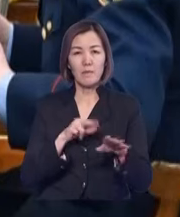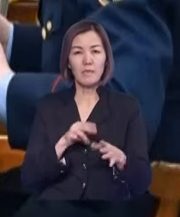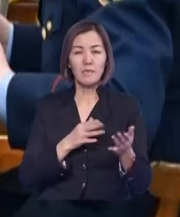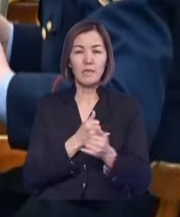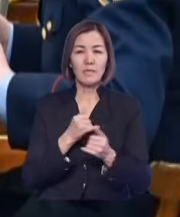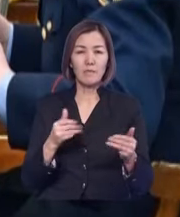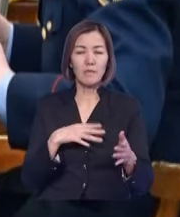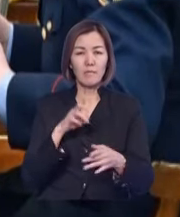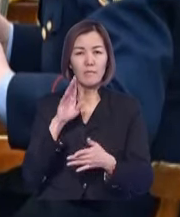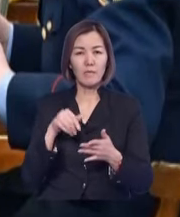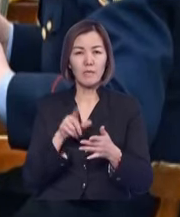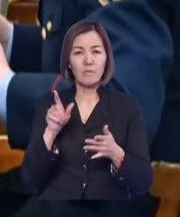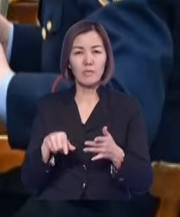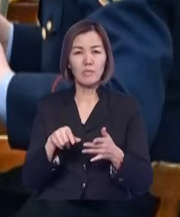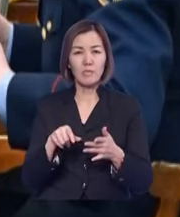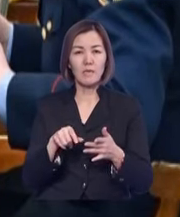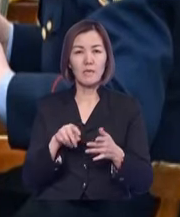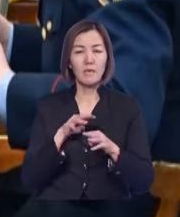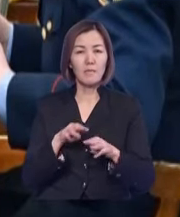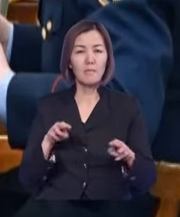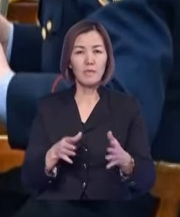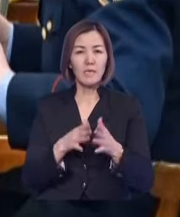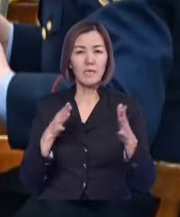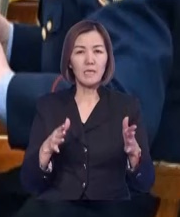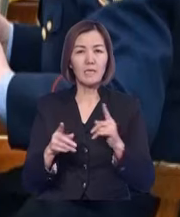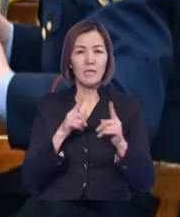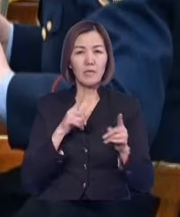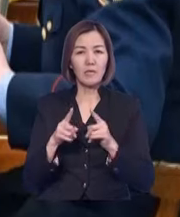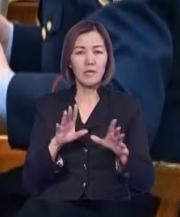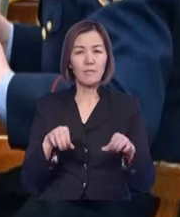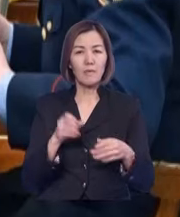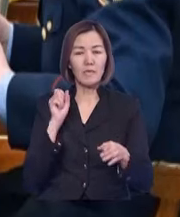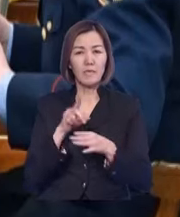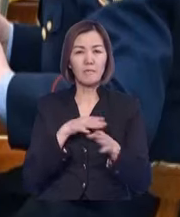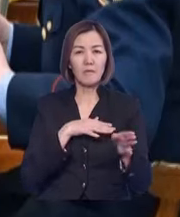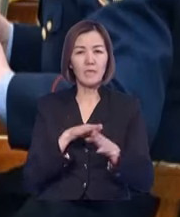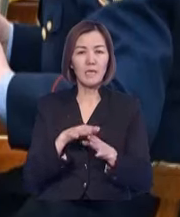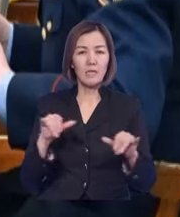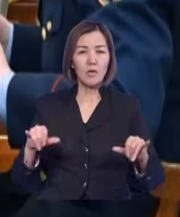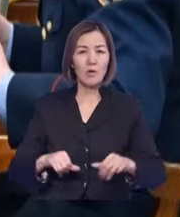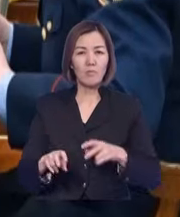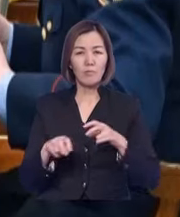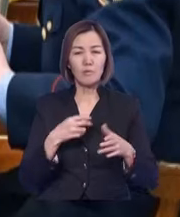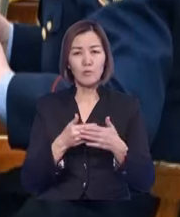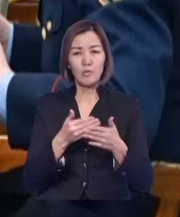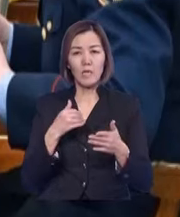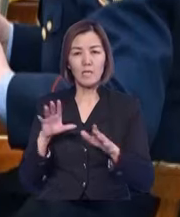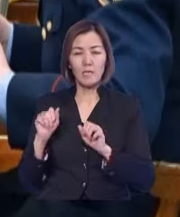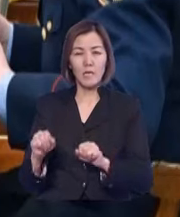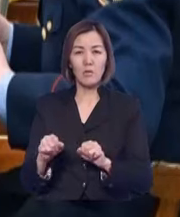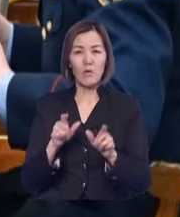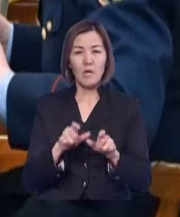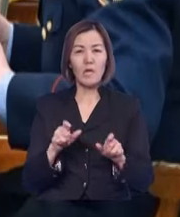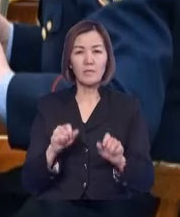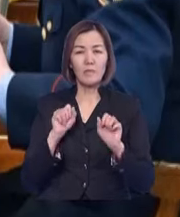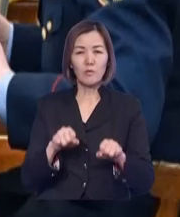қызметі барысында мемлекет басшысының ішкі істер министрлігінің кеңейтілген алқа отырысында берген тапсырмаларына сәйкес құқық бұзушылықтың алдын алу